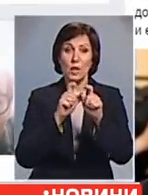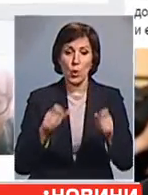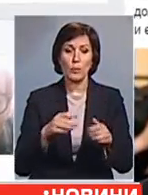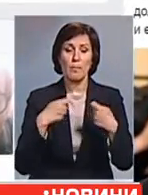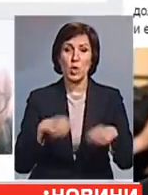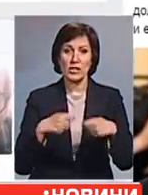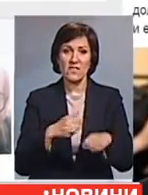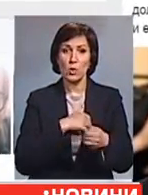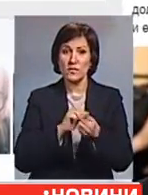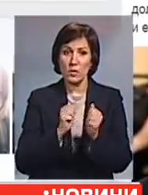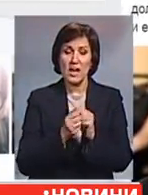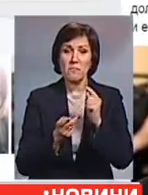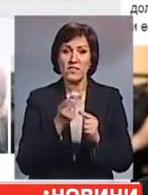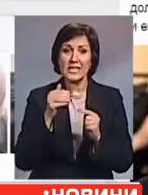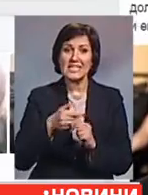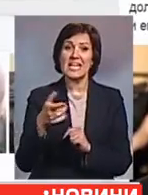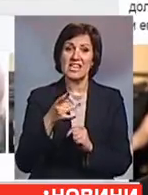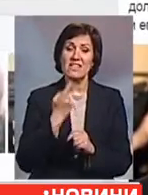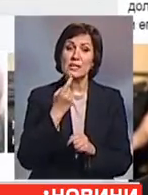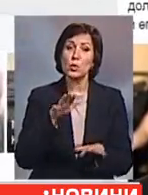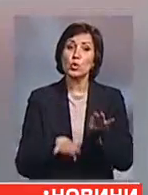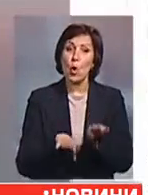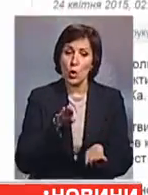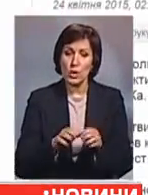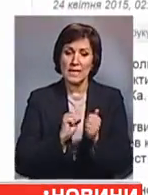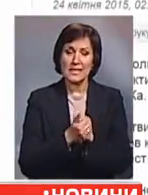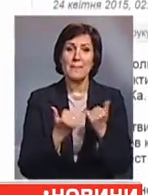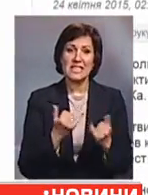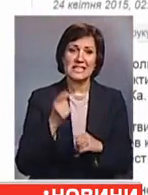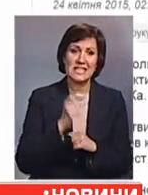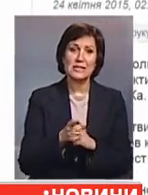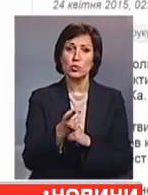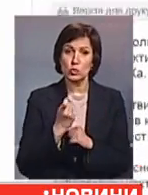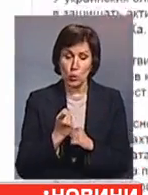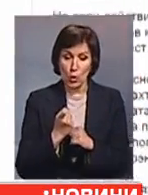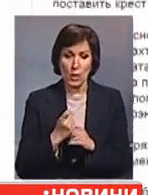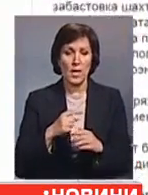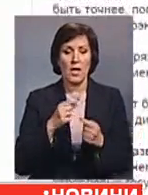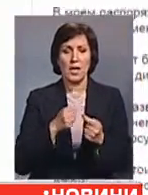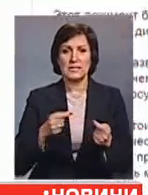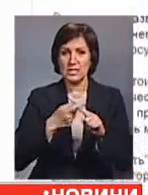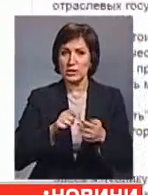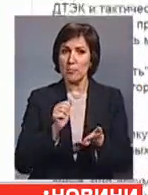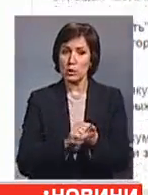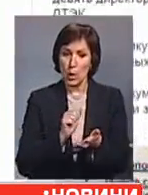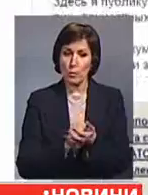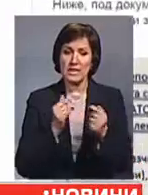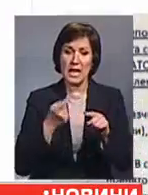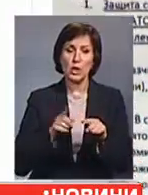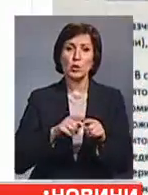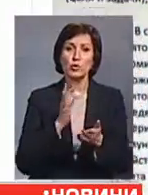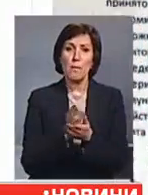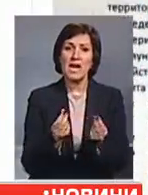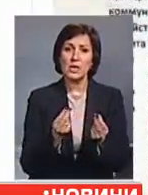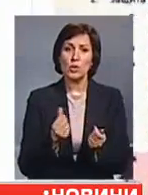продавати державі вугілля по 1500 гривень за тонну замість нинішніх 1100. Згідно з цими документами, все це для того, щоб мати